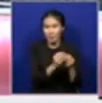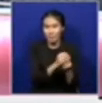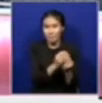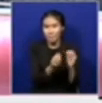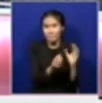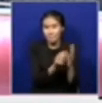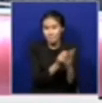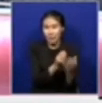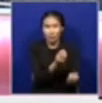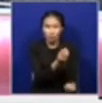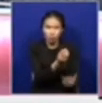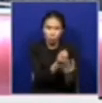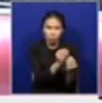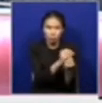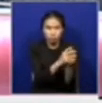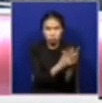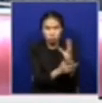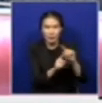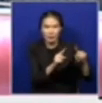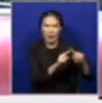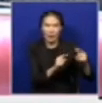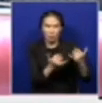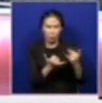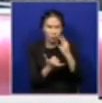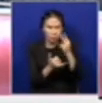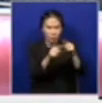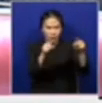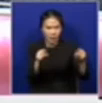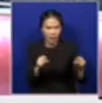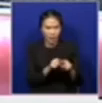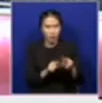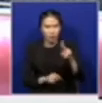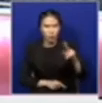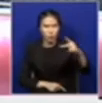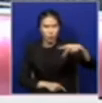มอนุสัญญา UPOP 1991